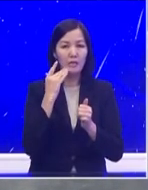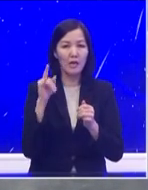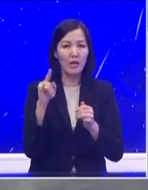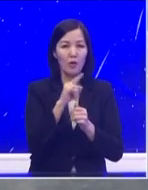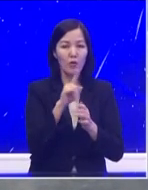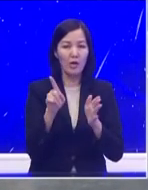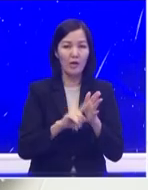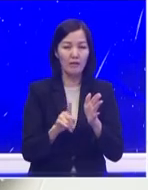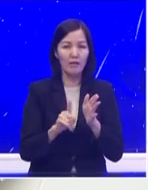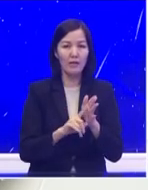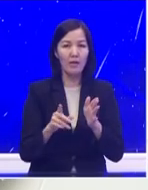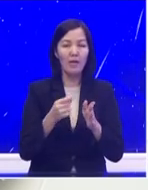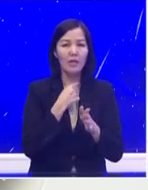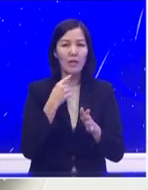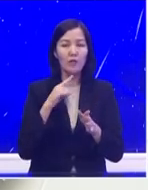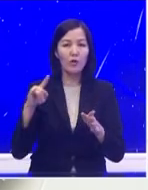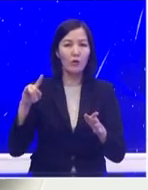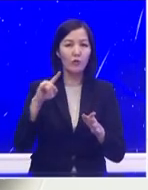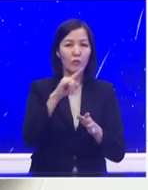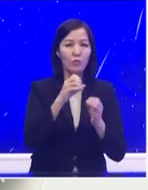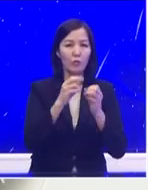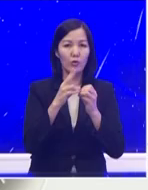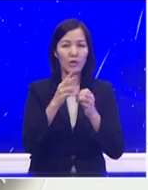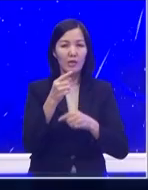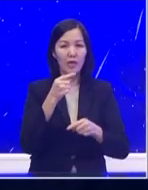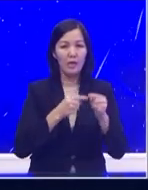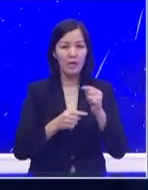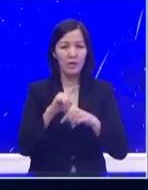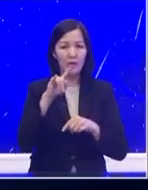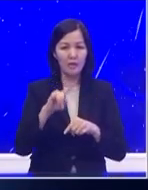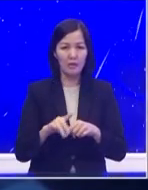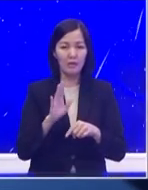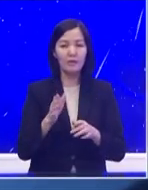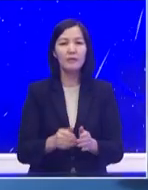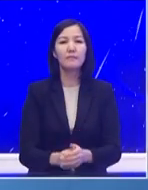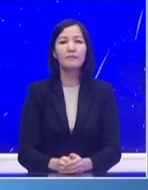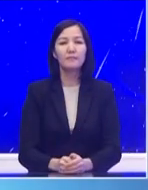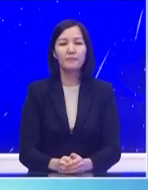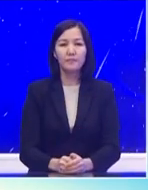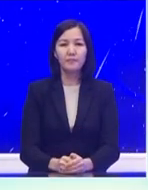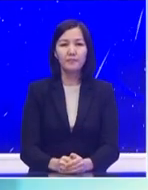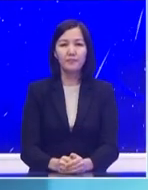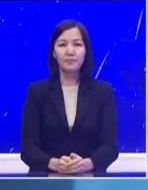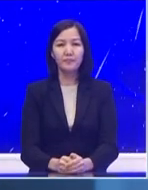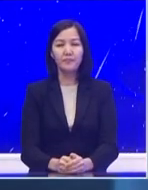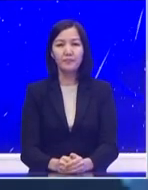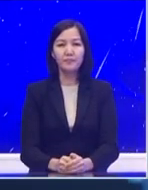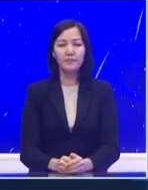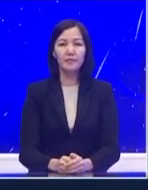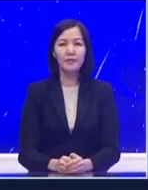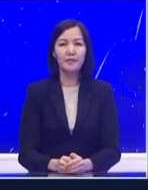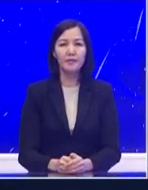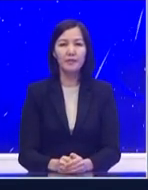қатынайды. Онда облыс орталығынан ұшып шығып, 12-де кері қайтады. Камшат Мұхамеджан, Ержан Дүйсен, Жетісу арнасы,